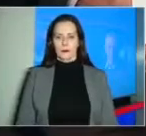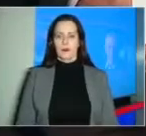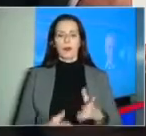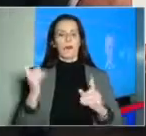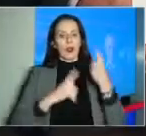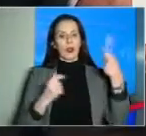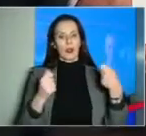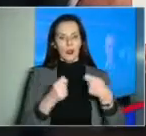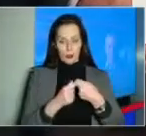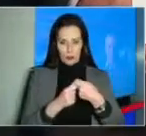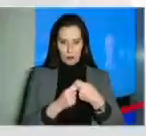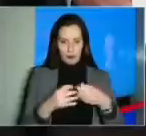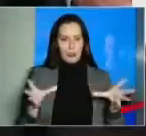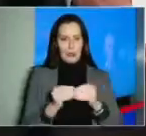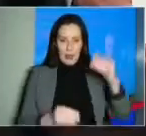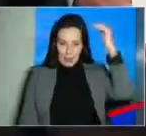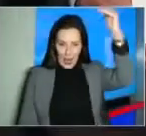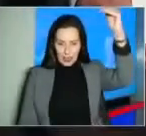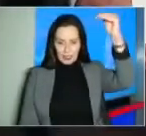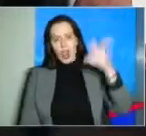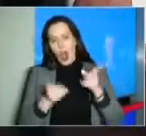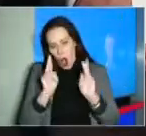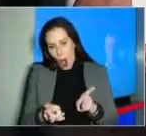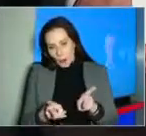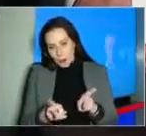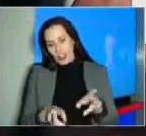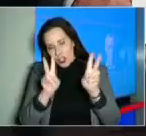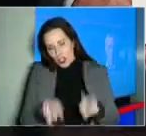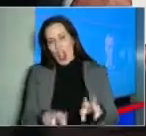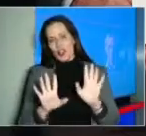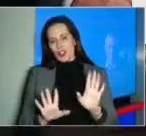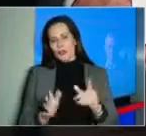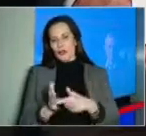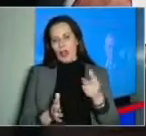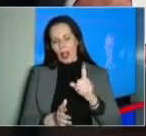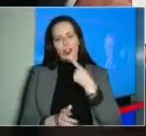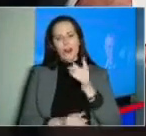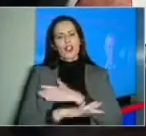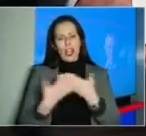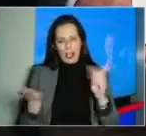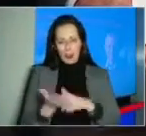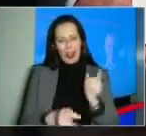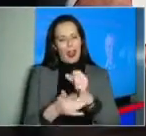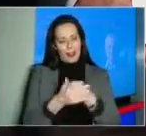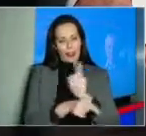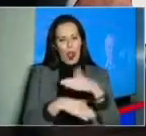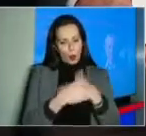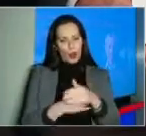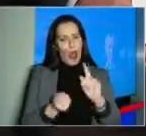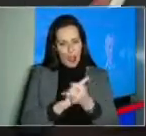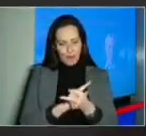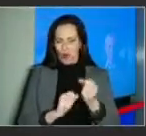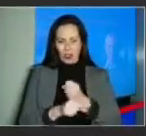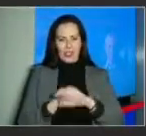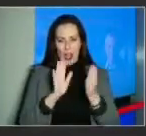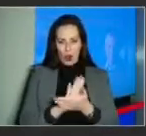לגבי אופציית האיחוד עם בני גנץ. האופציה נמצאת על השולחן, אני לא אוריד אותה עד הרגע האחרון, נהפוך כל